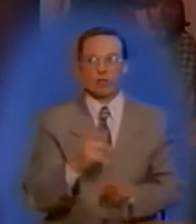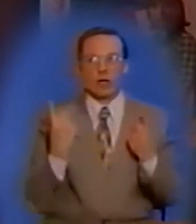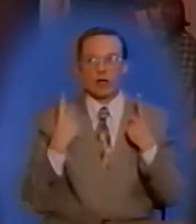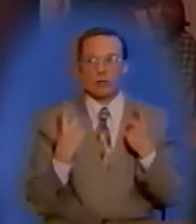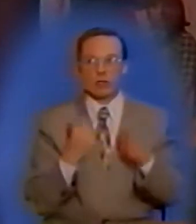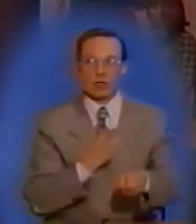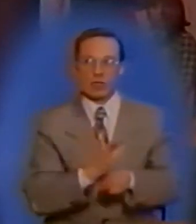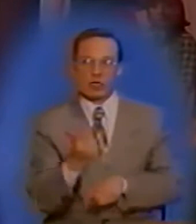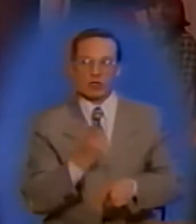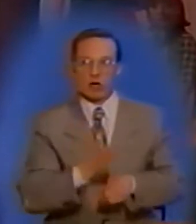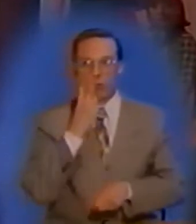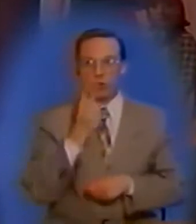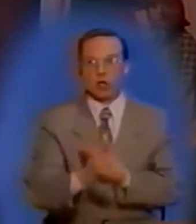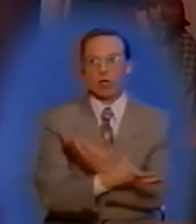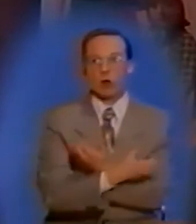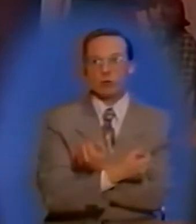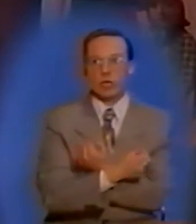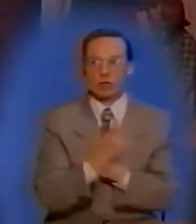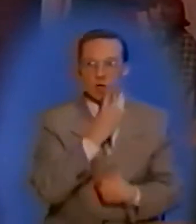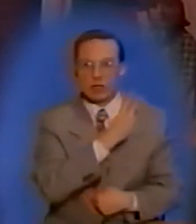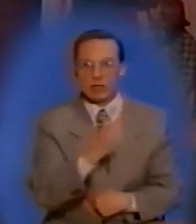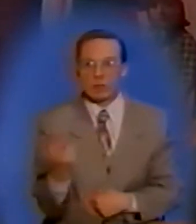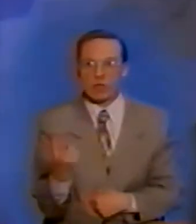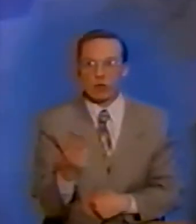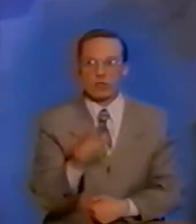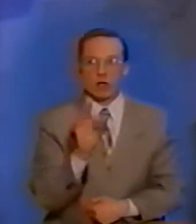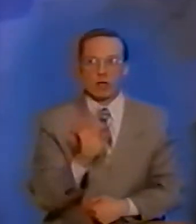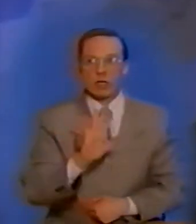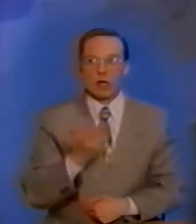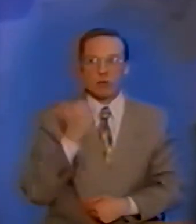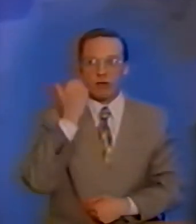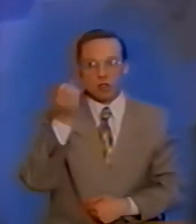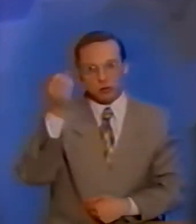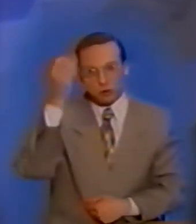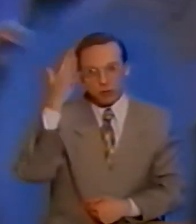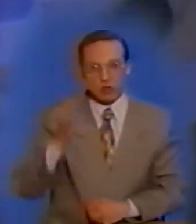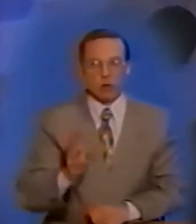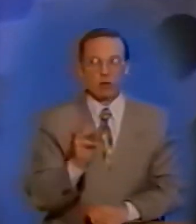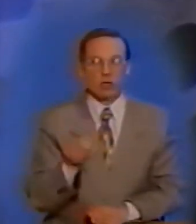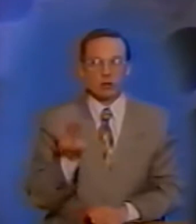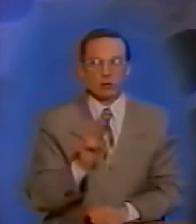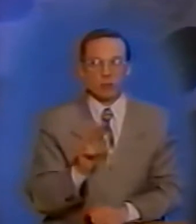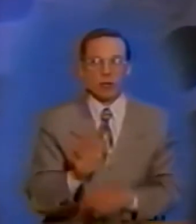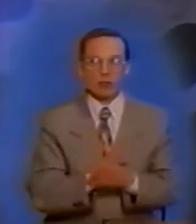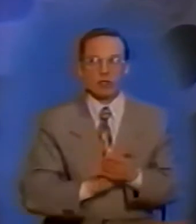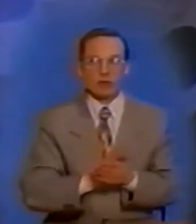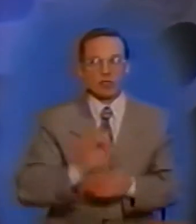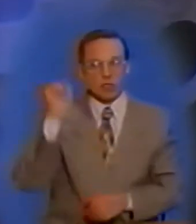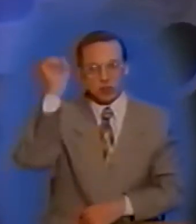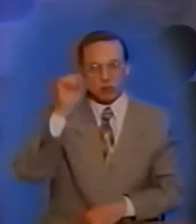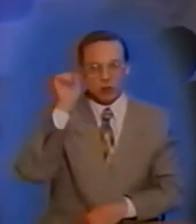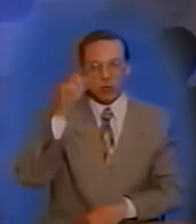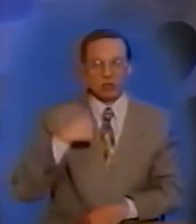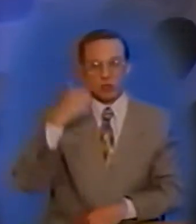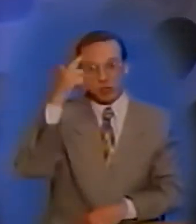ypatingai kritišką požiūrį į homoseksualinės pažiūras, bet kaip vėliau supratau, kad... Visiškas absurdas, aš nežinau, kas